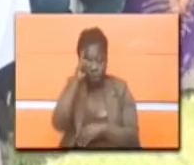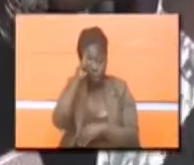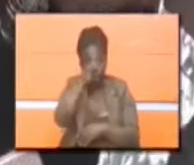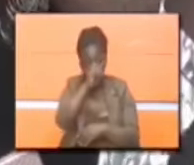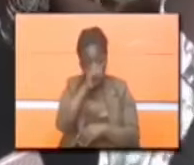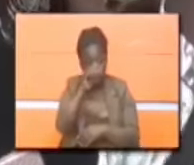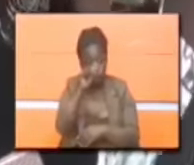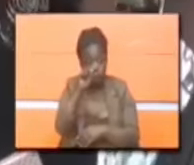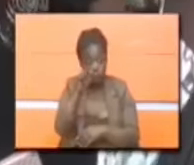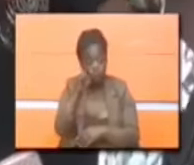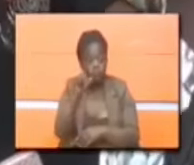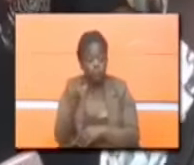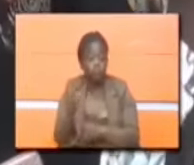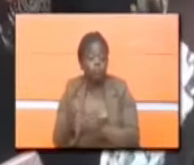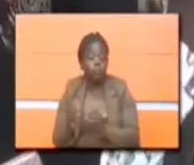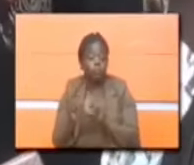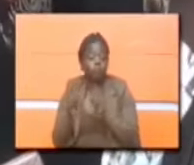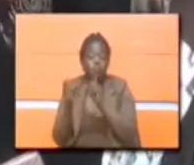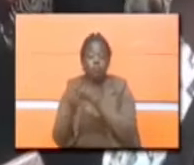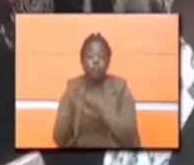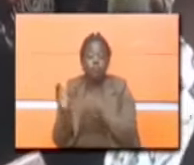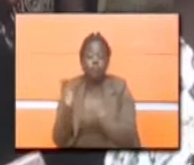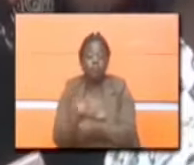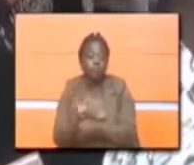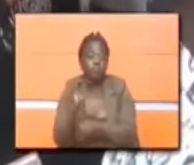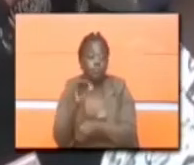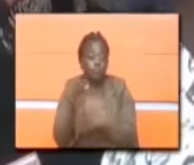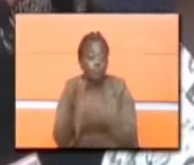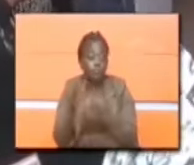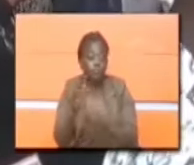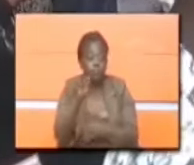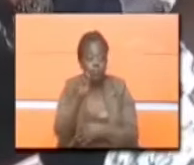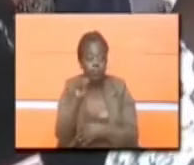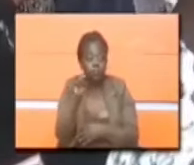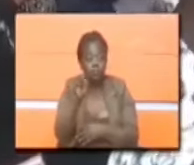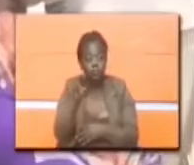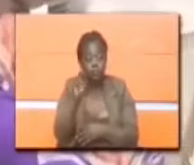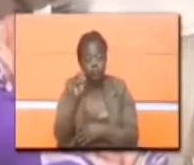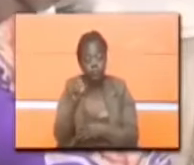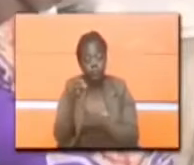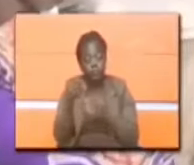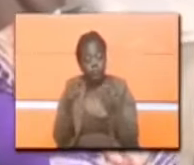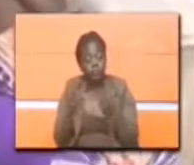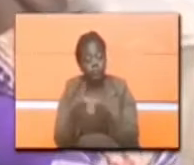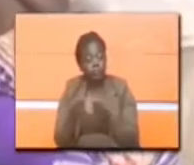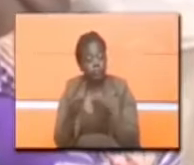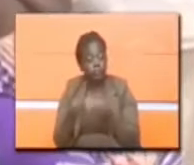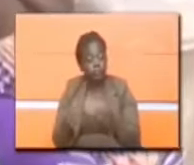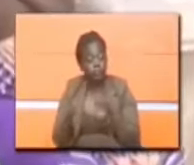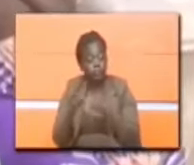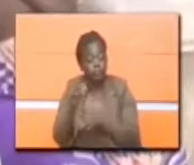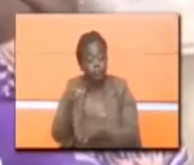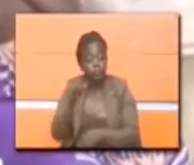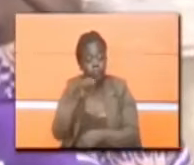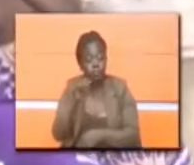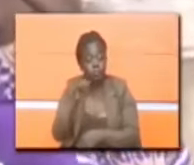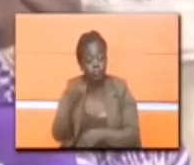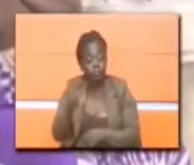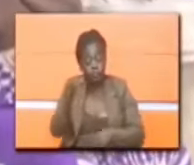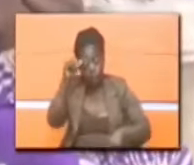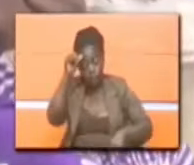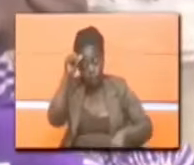Kabakatonda abasinkanye mu lukiiko luyitiddwa okutaasa n'okukuuma amasiro n'ebifo ebyenkizo ebyobujjajjaabwe bannakigwanyizibwa